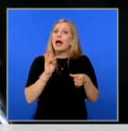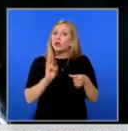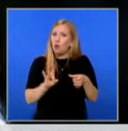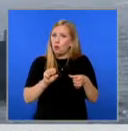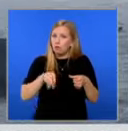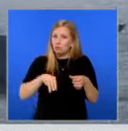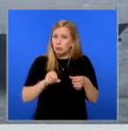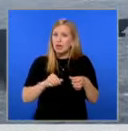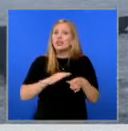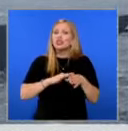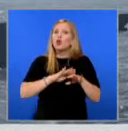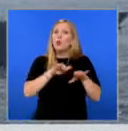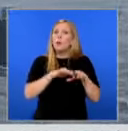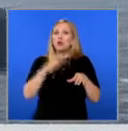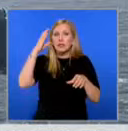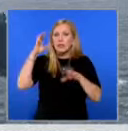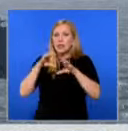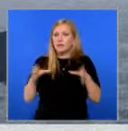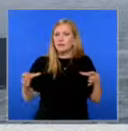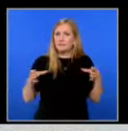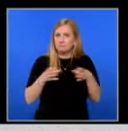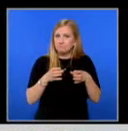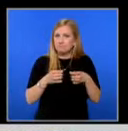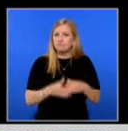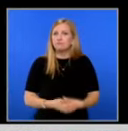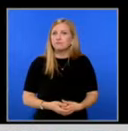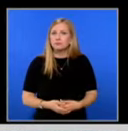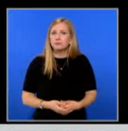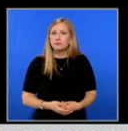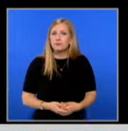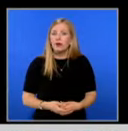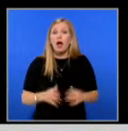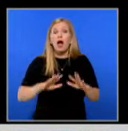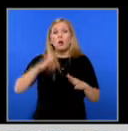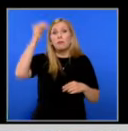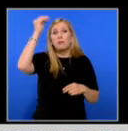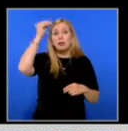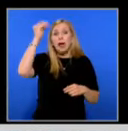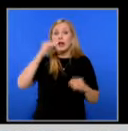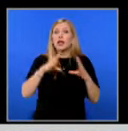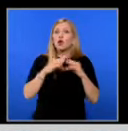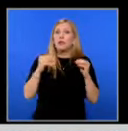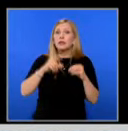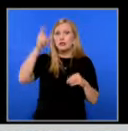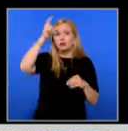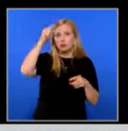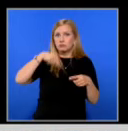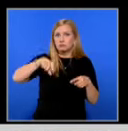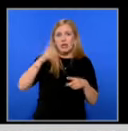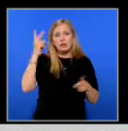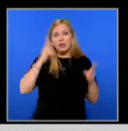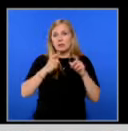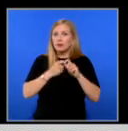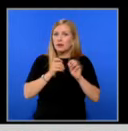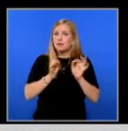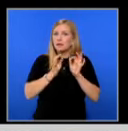сигурността в региона и евентуални зърнени коридори за украйна ако българия румъния и турция намерят начин да съдат такава